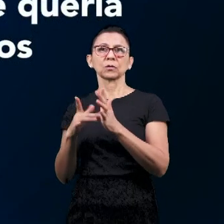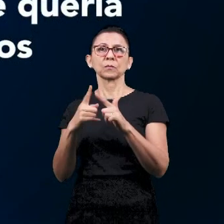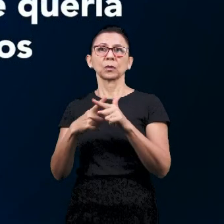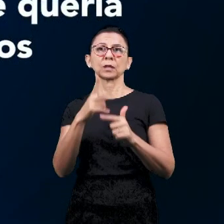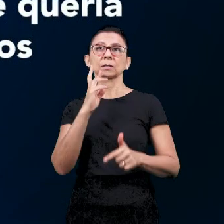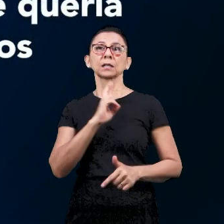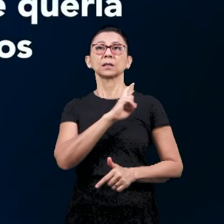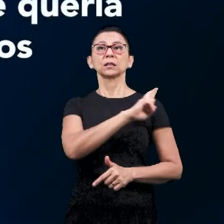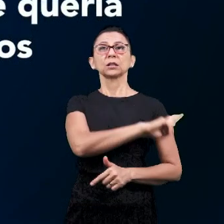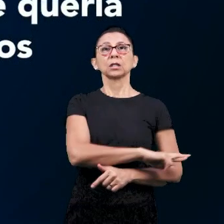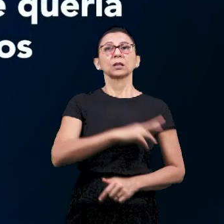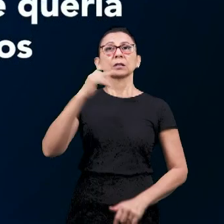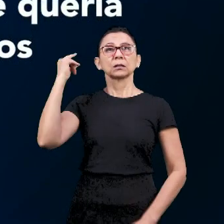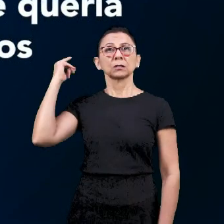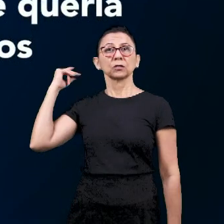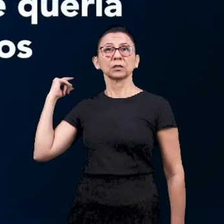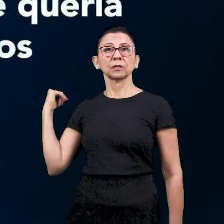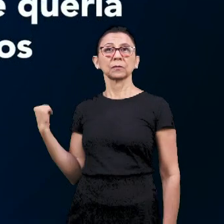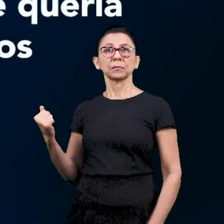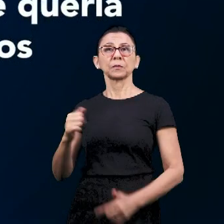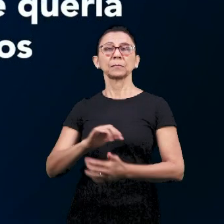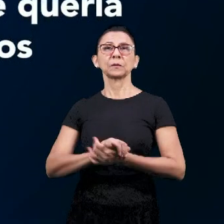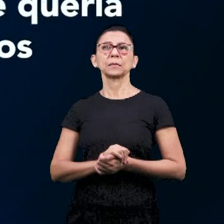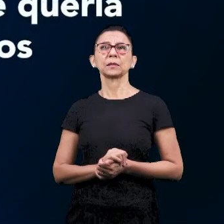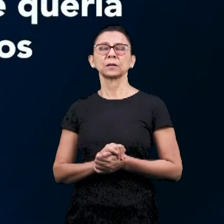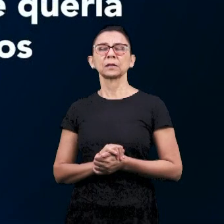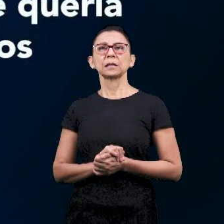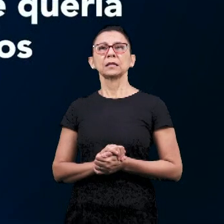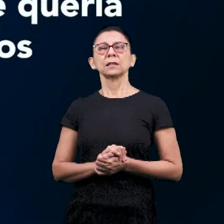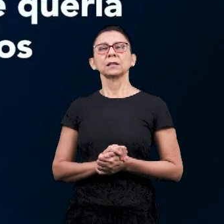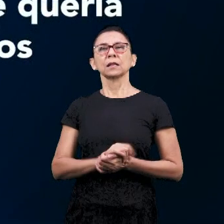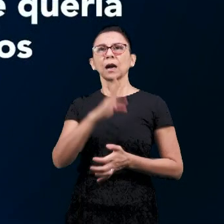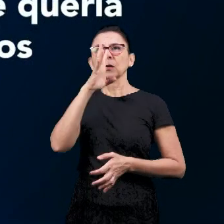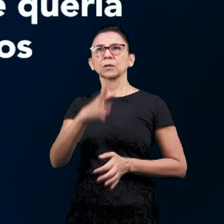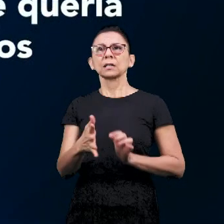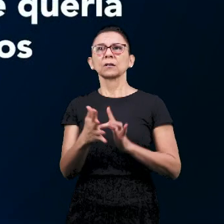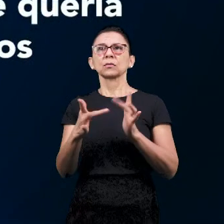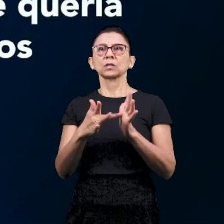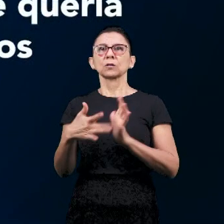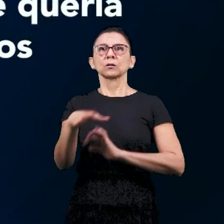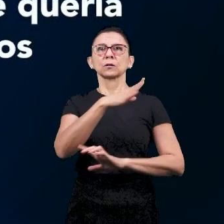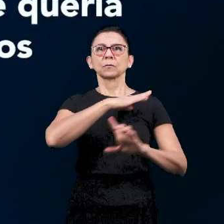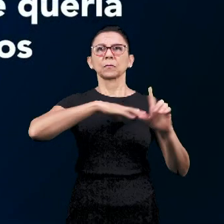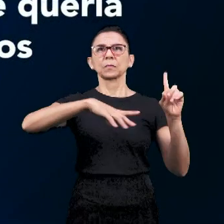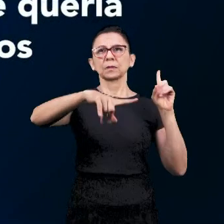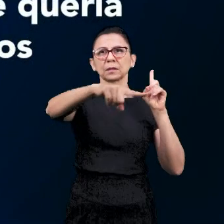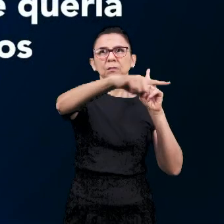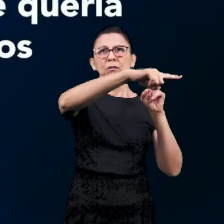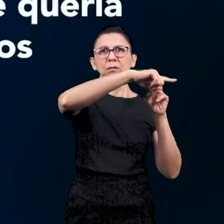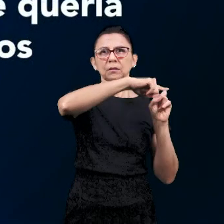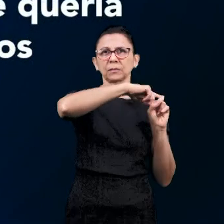l'ont donné pour être crucifié. Et nous retrouvons la même relation